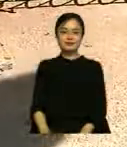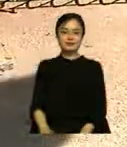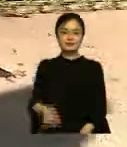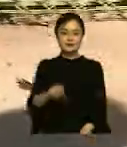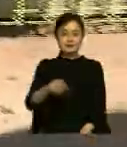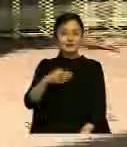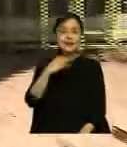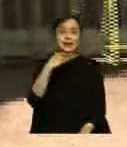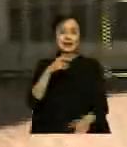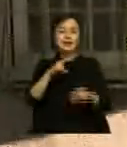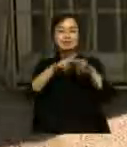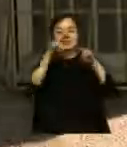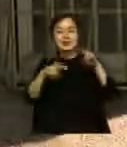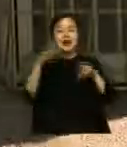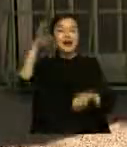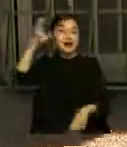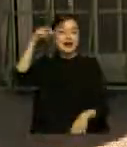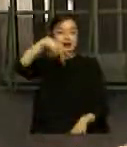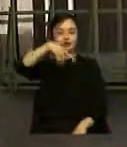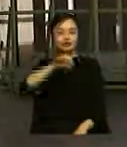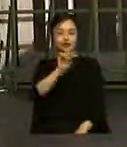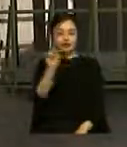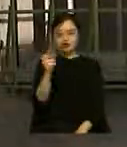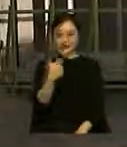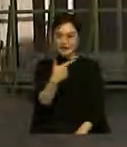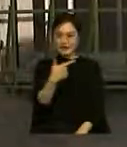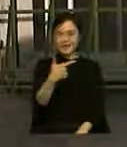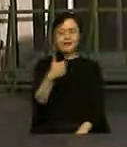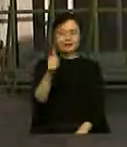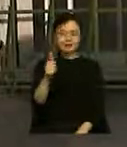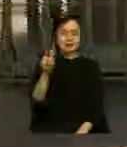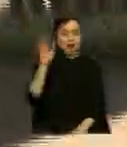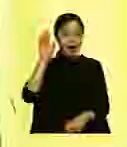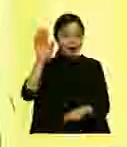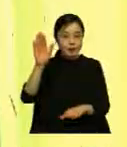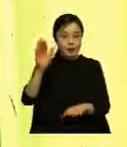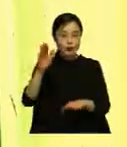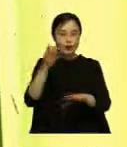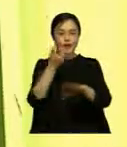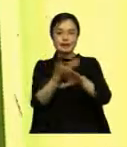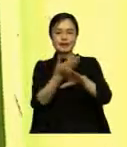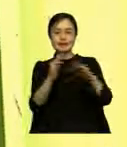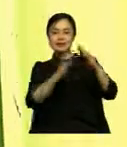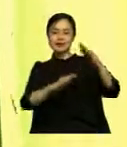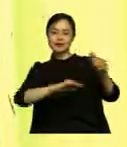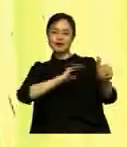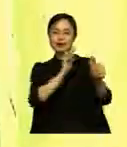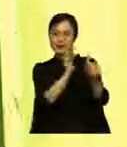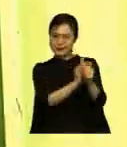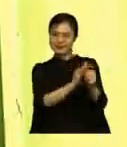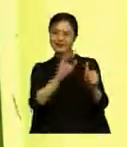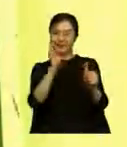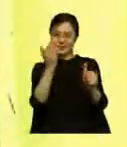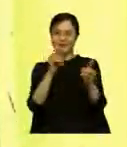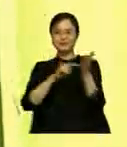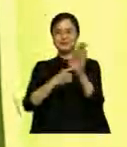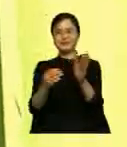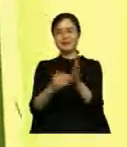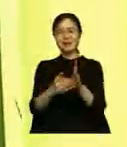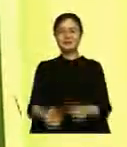은퇴한 수원이 가 현지 실사 등 엄격한 심의를 통해 선정된 가족에게 분양 됐다고 밝혔습니다